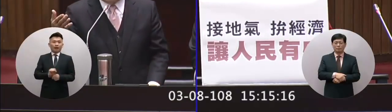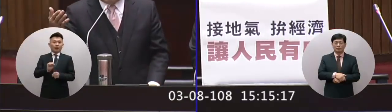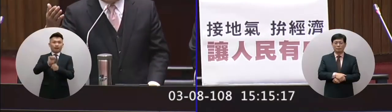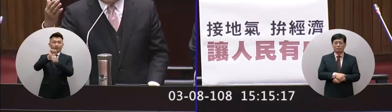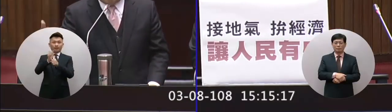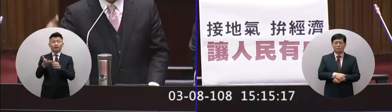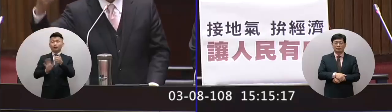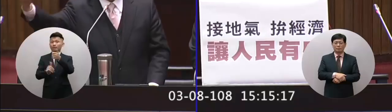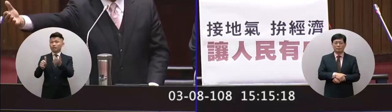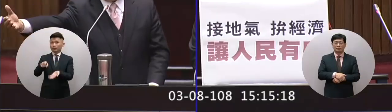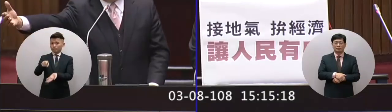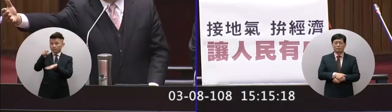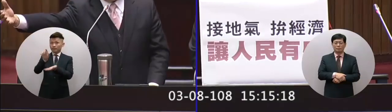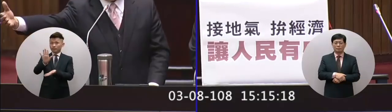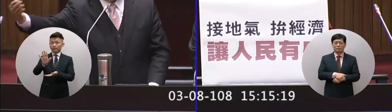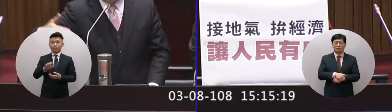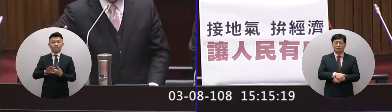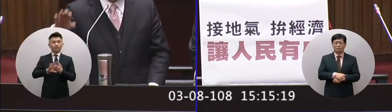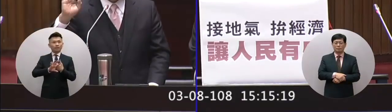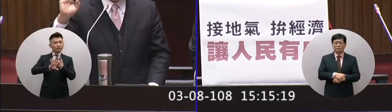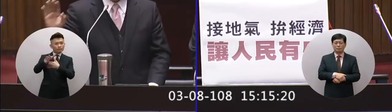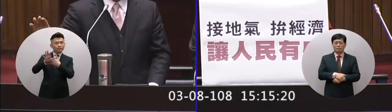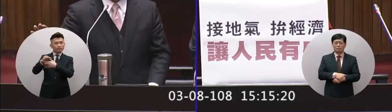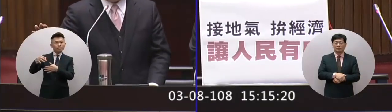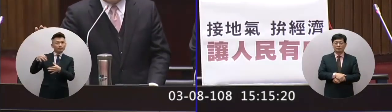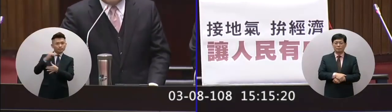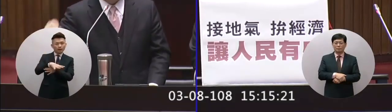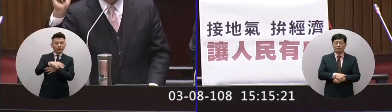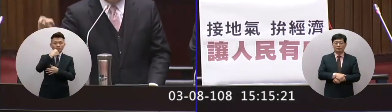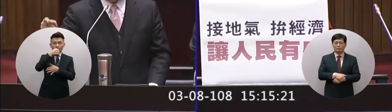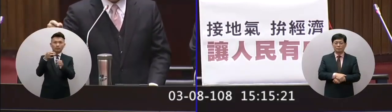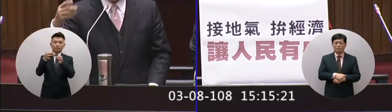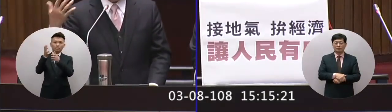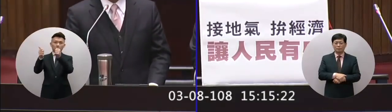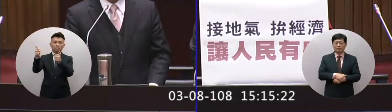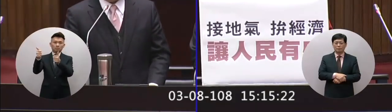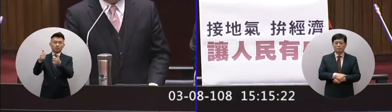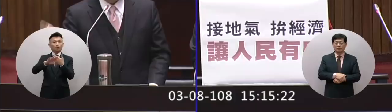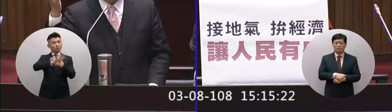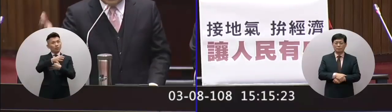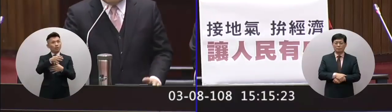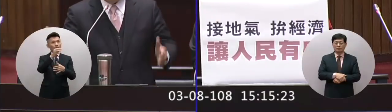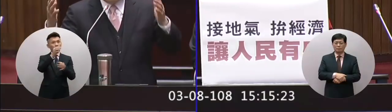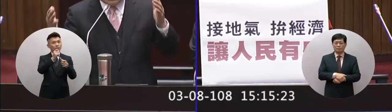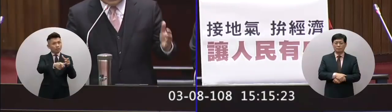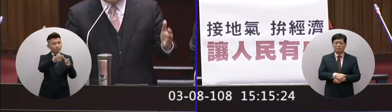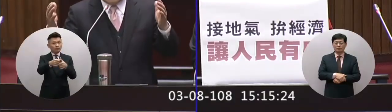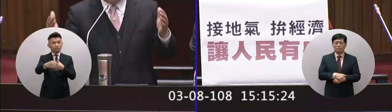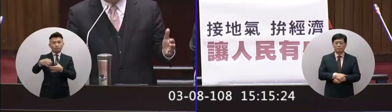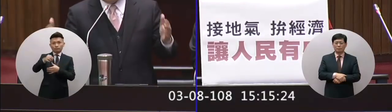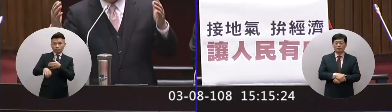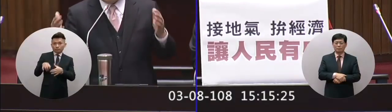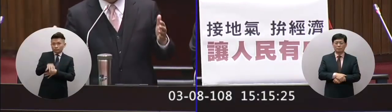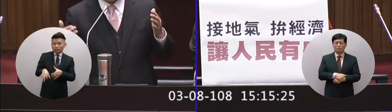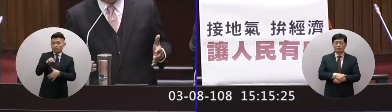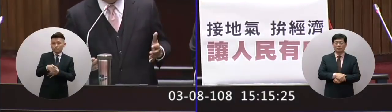才委员特别提到外面的投资，其实不止台商回来，外资我们也都欢迎，那这些